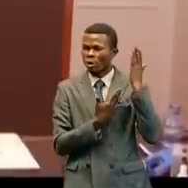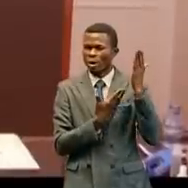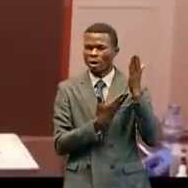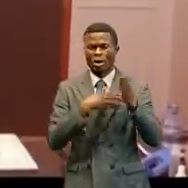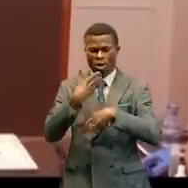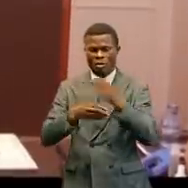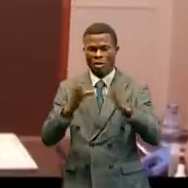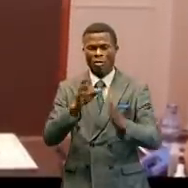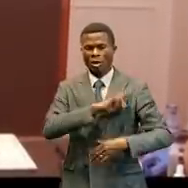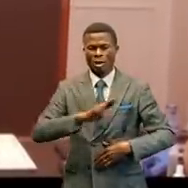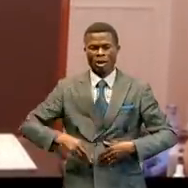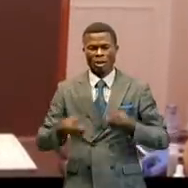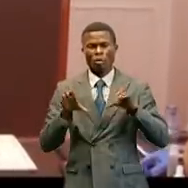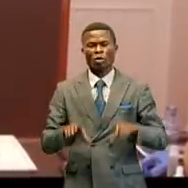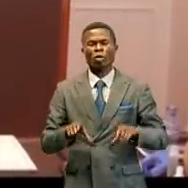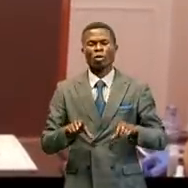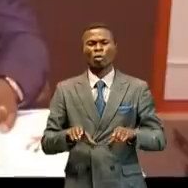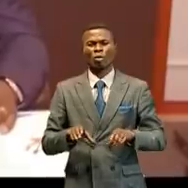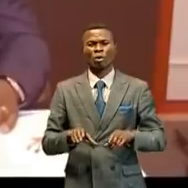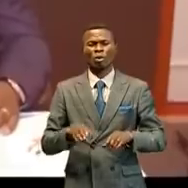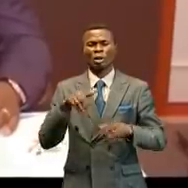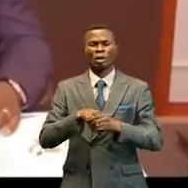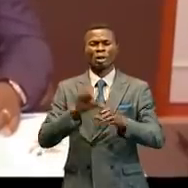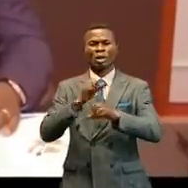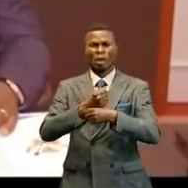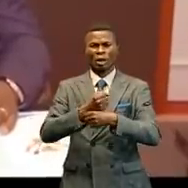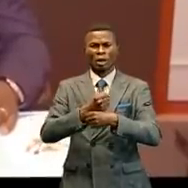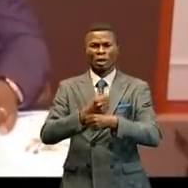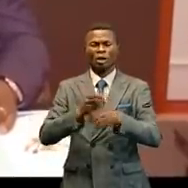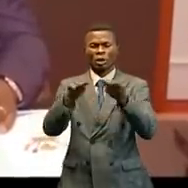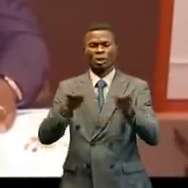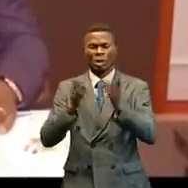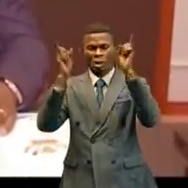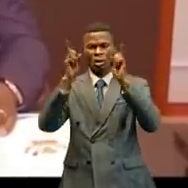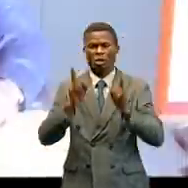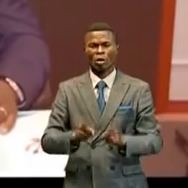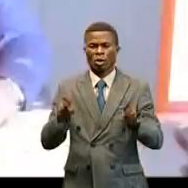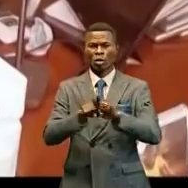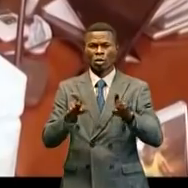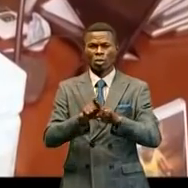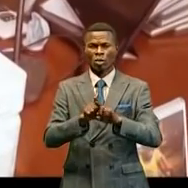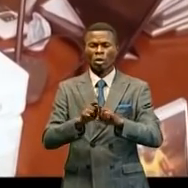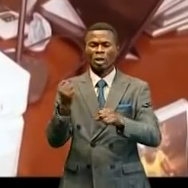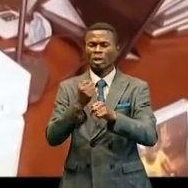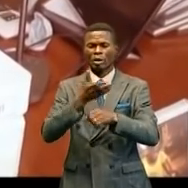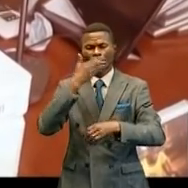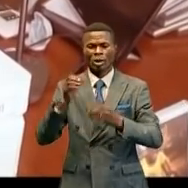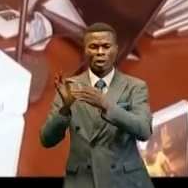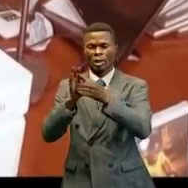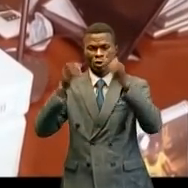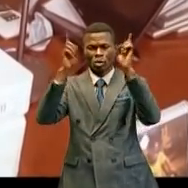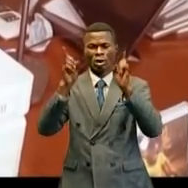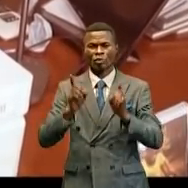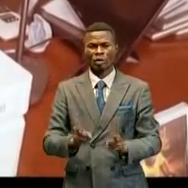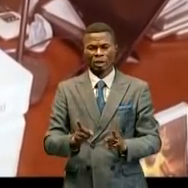joué par la République démocratique du Congo dans la création des Shelter Afrique en tant que bras opérationnel de l'Union africaine.